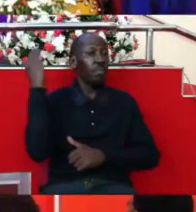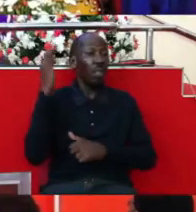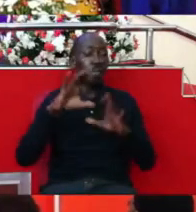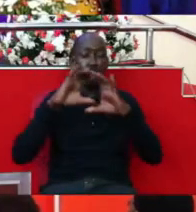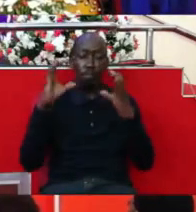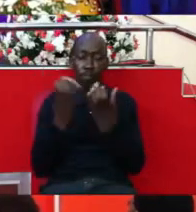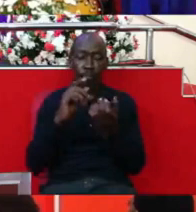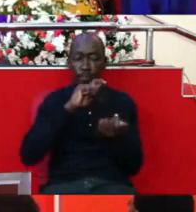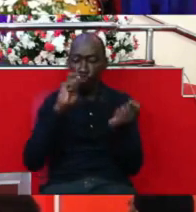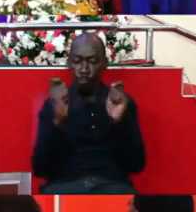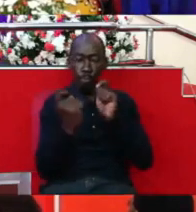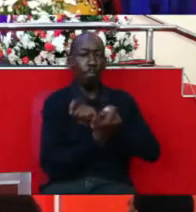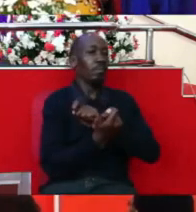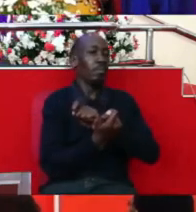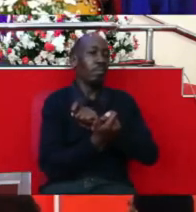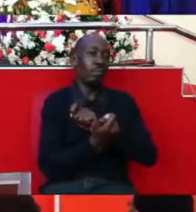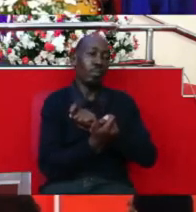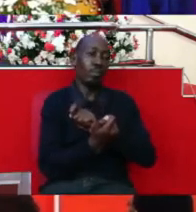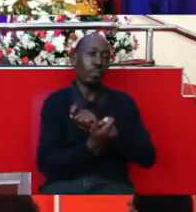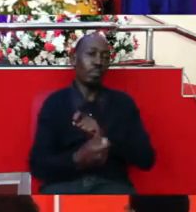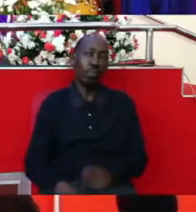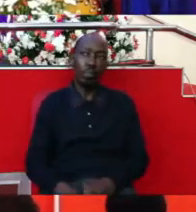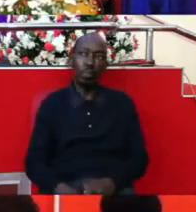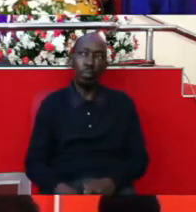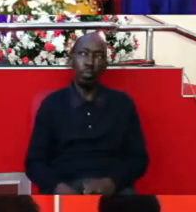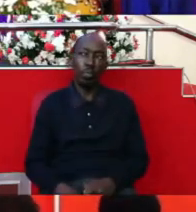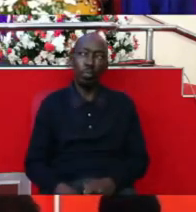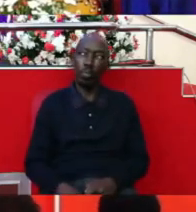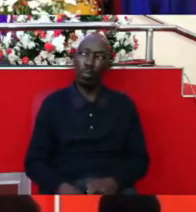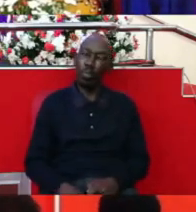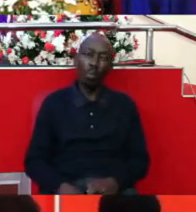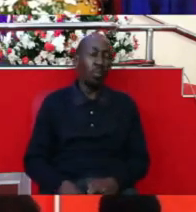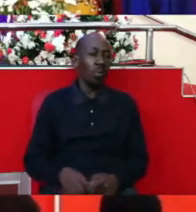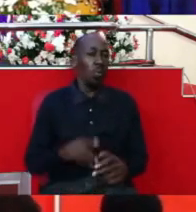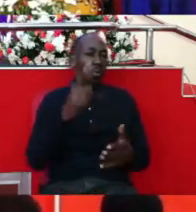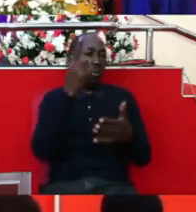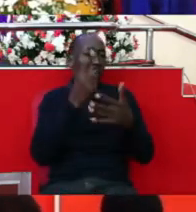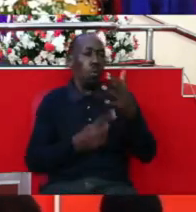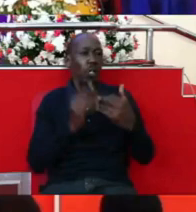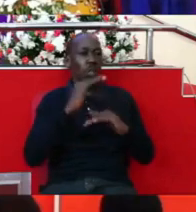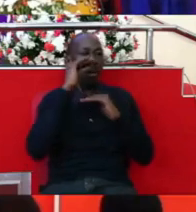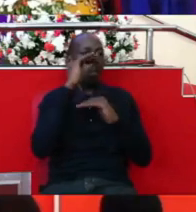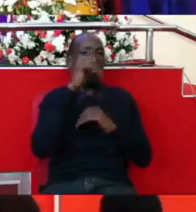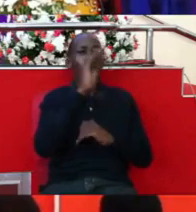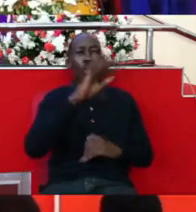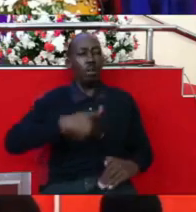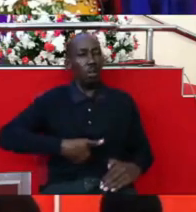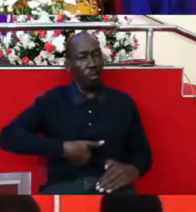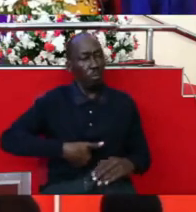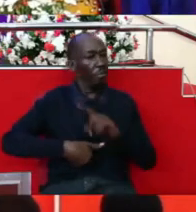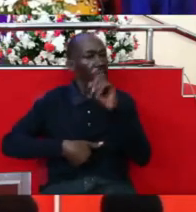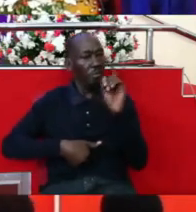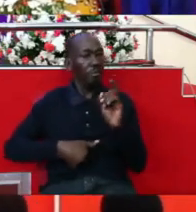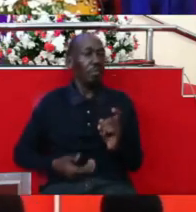is transformed. Injili ambayo inahubiriwa na jamii zote zinabadilishwa. What is the level of your hunger? Je, kiwango chako cha njaa